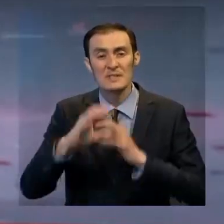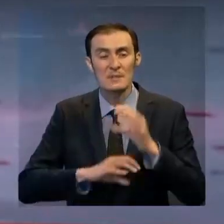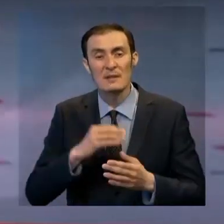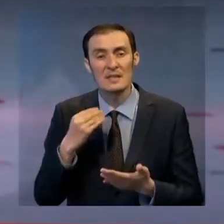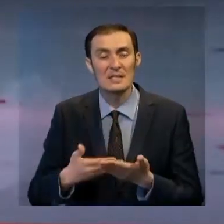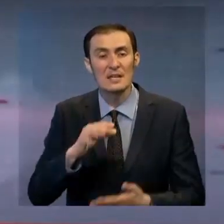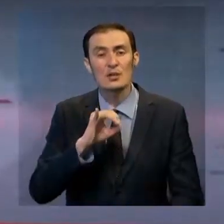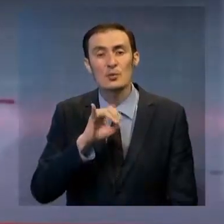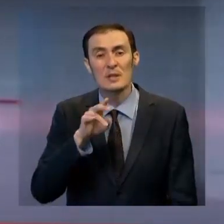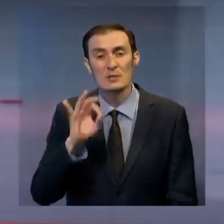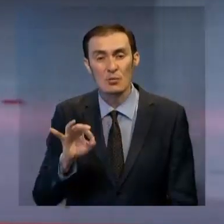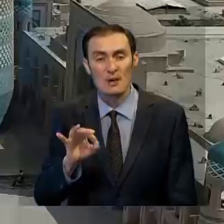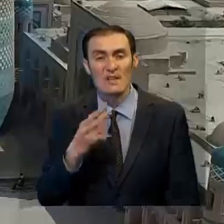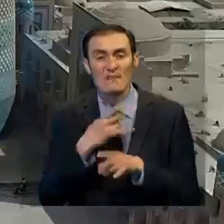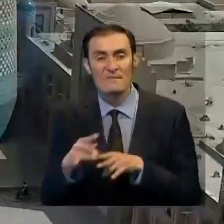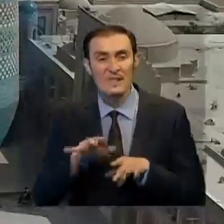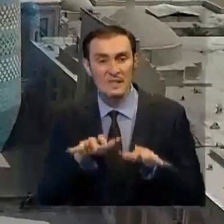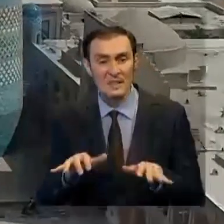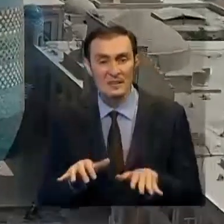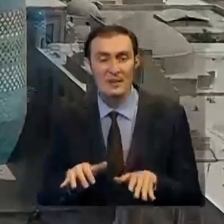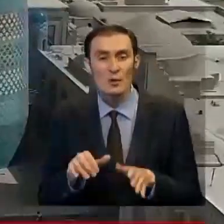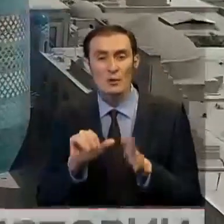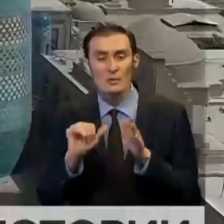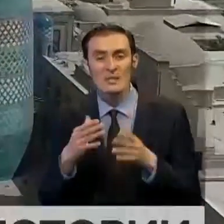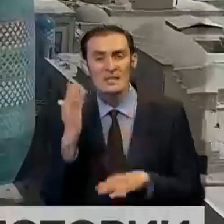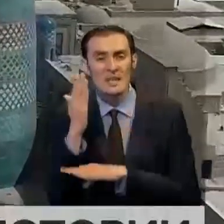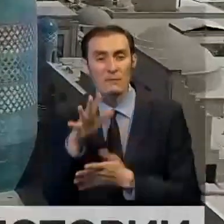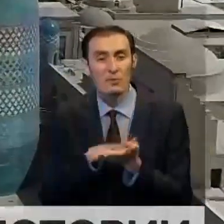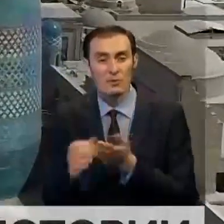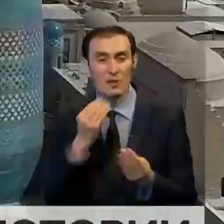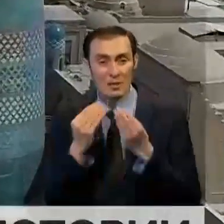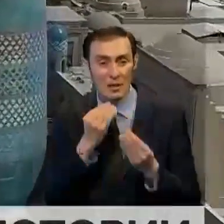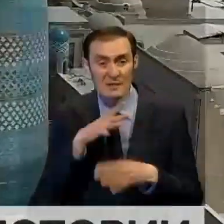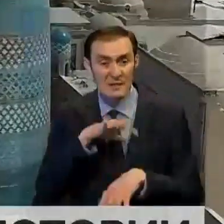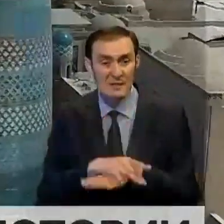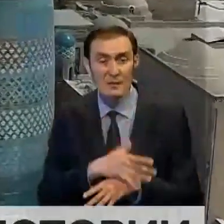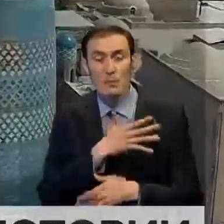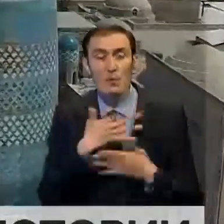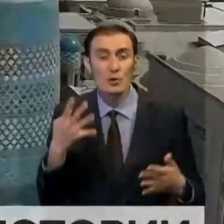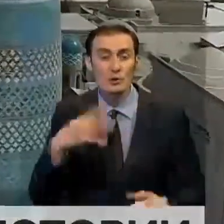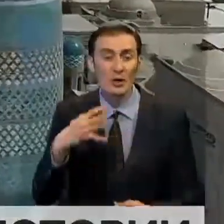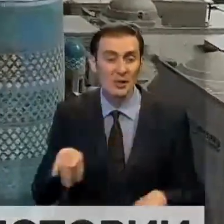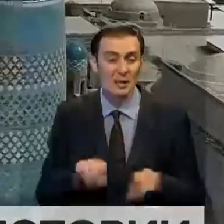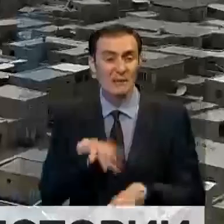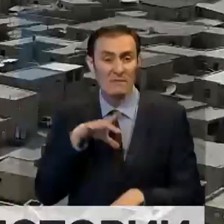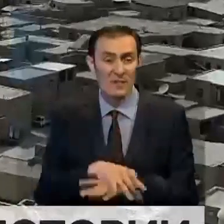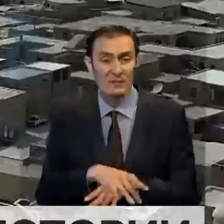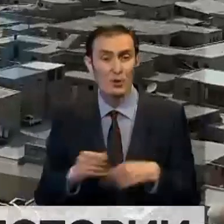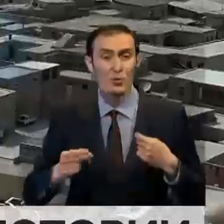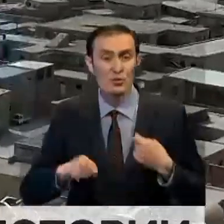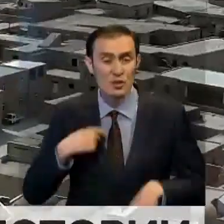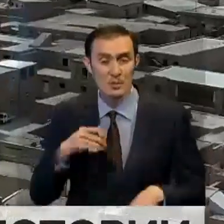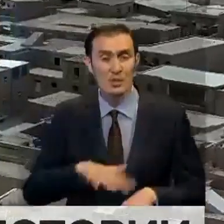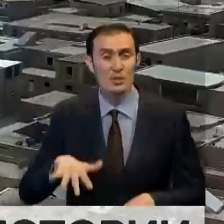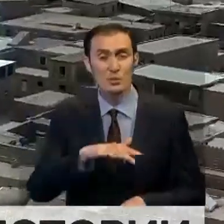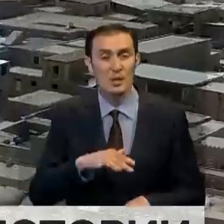наследия ЮНЕСКО. Вредители уничтожают резные изделия из дерева. В стране зафиксировали более 40 подобных случаев нанесения ущерба